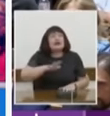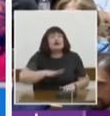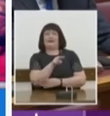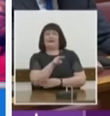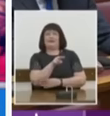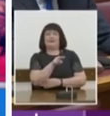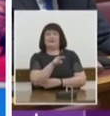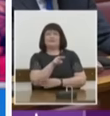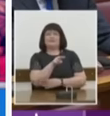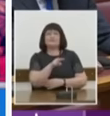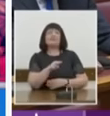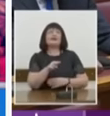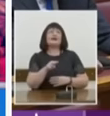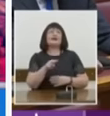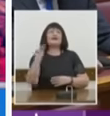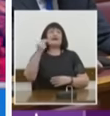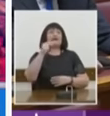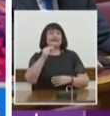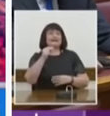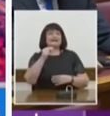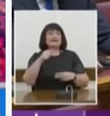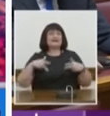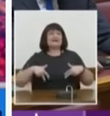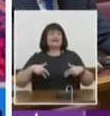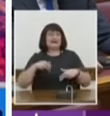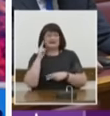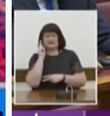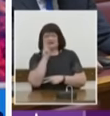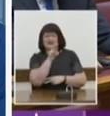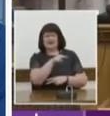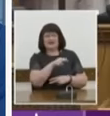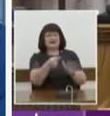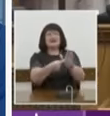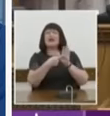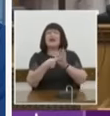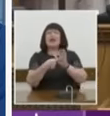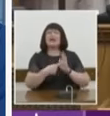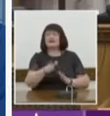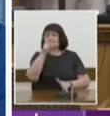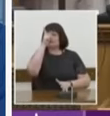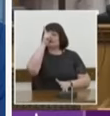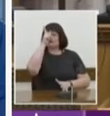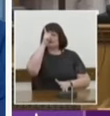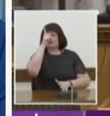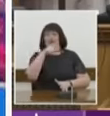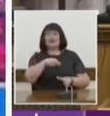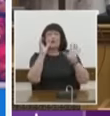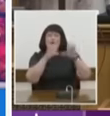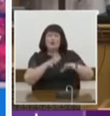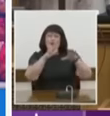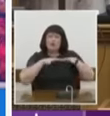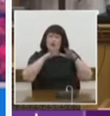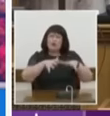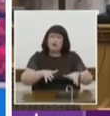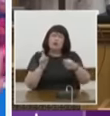γω βέρο στην στην ήπειρο και και στα γιάννενα αυτό εδώ πέρα επομένως ανατ διαφορετικό αυτό ε δεν έκατσε καλά πολιτικές θα